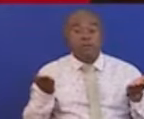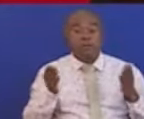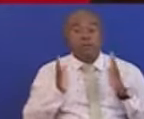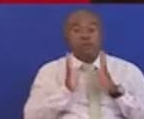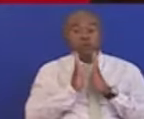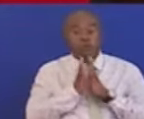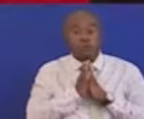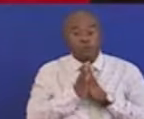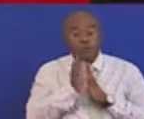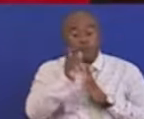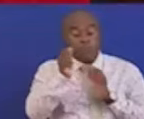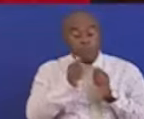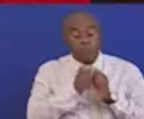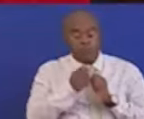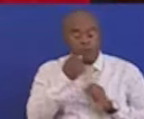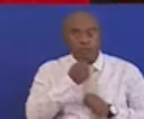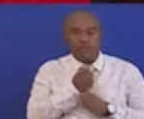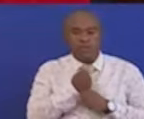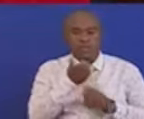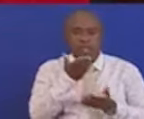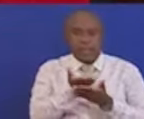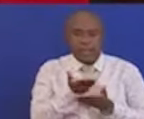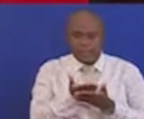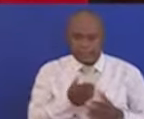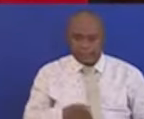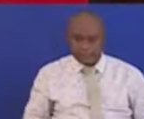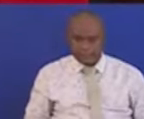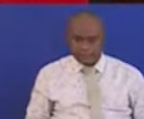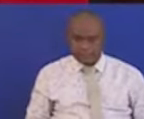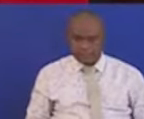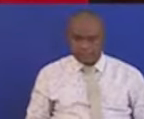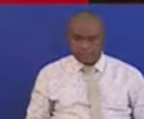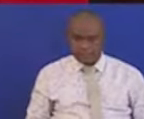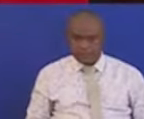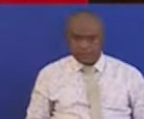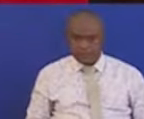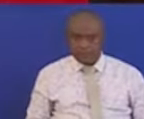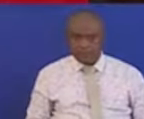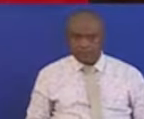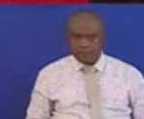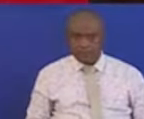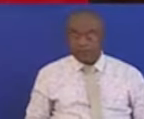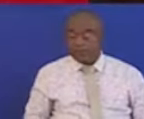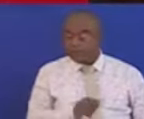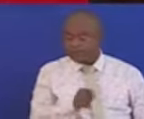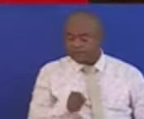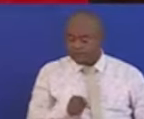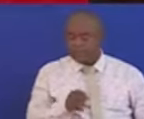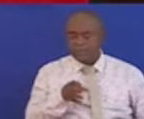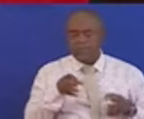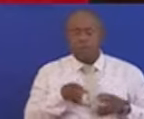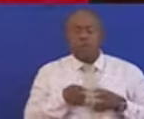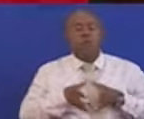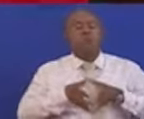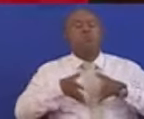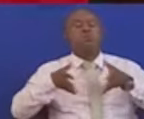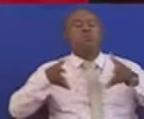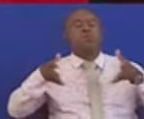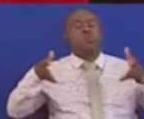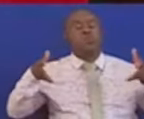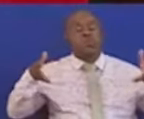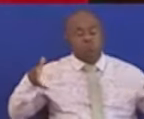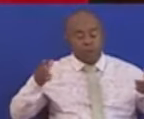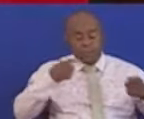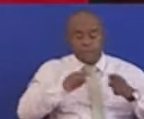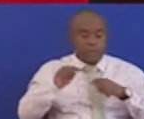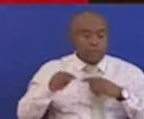hili Jambo litele zwe MH eshima mwen yeki pamoja na ukubongwa Pia hata kwenye hii